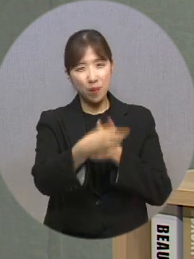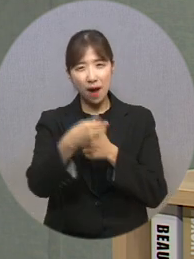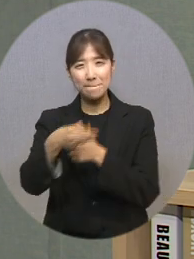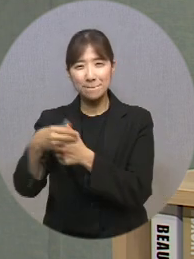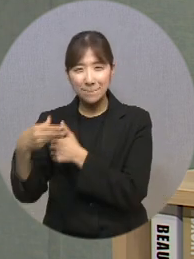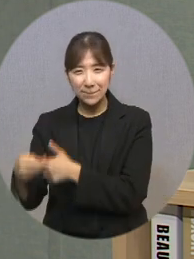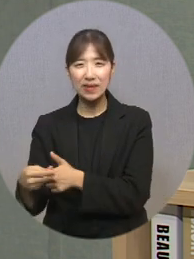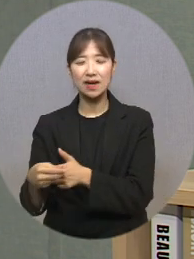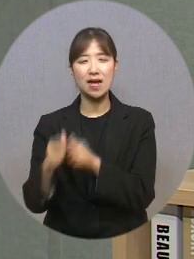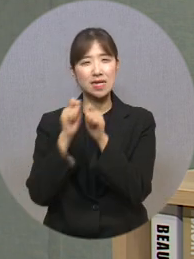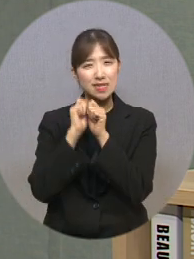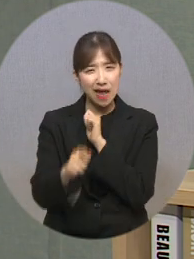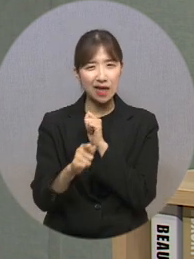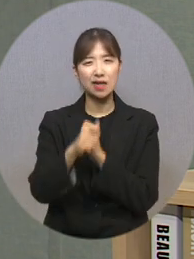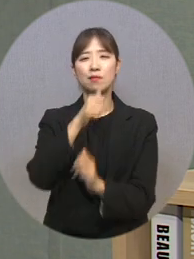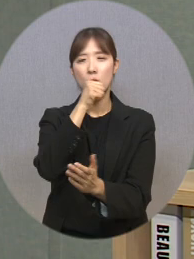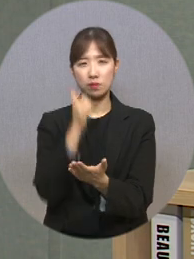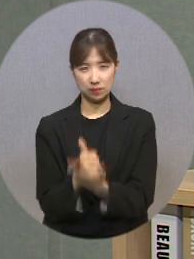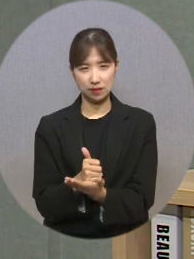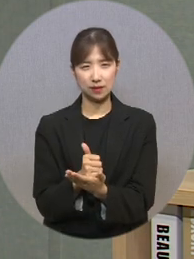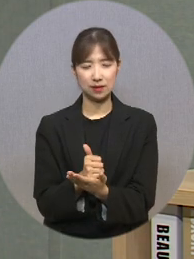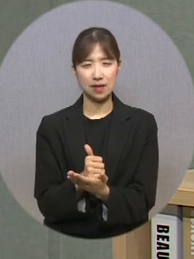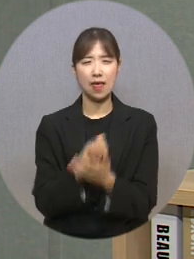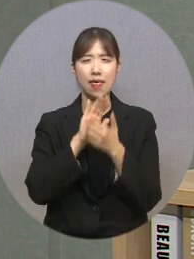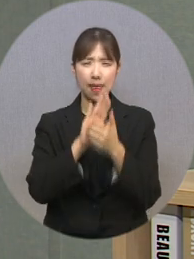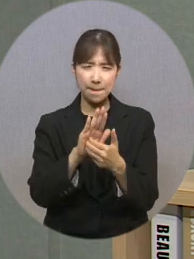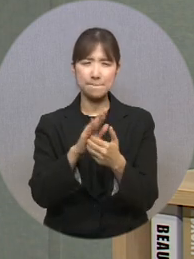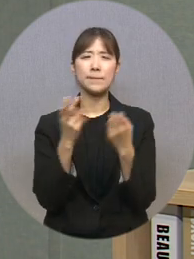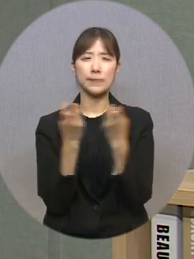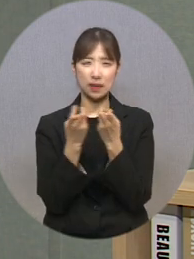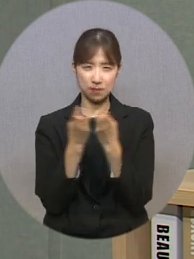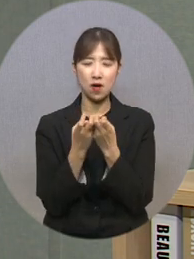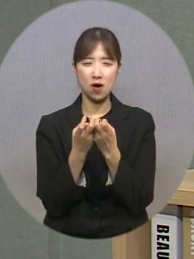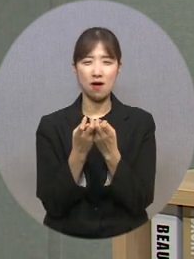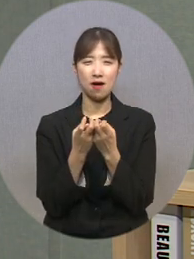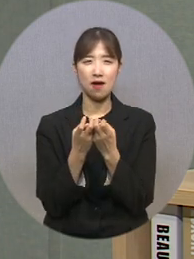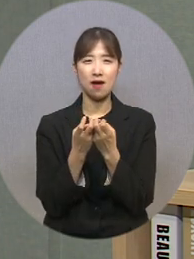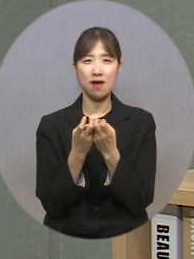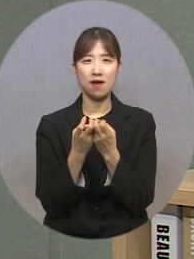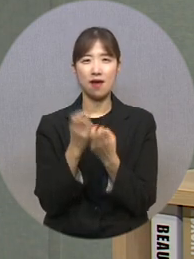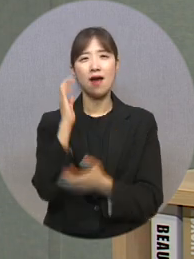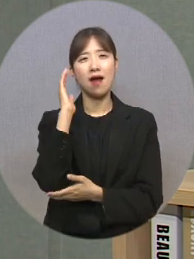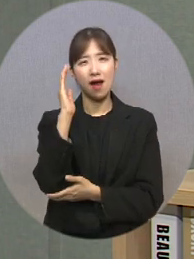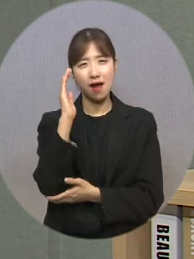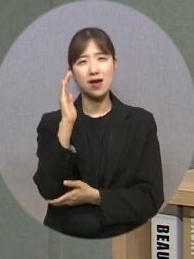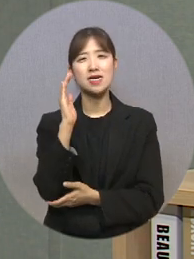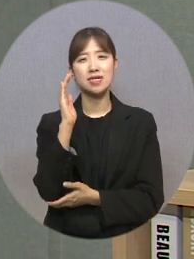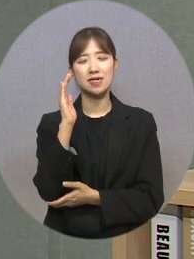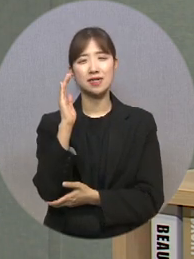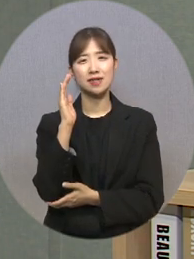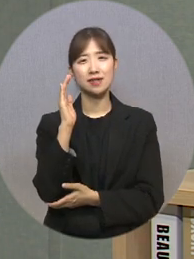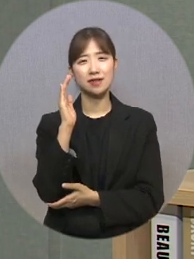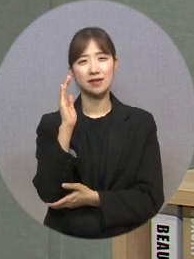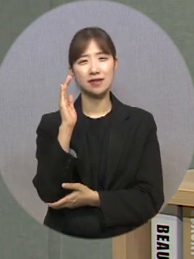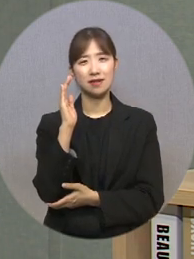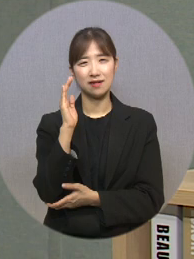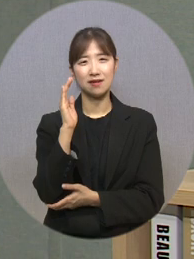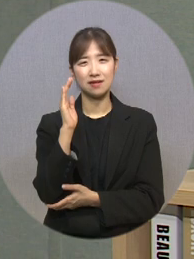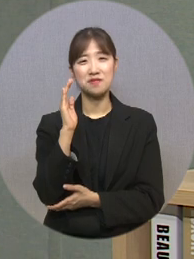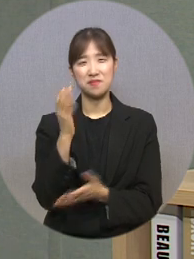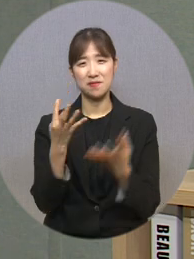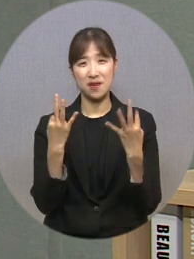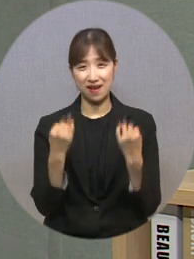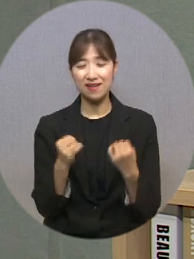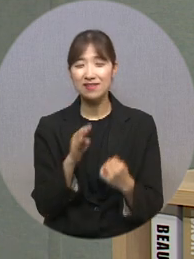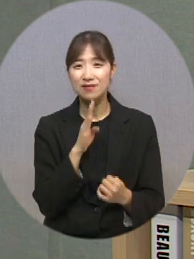초빙해서 사기 범죄라든가 예방 대책에 대해서 그 초청 강의를 많이 갖고 예, 예.